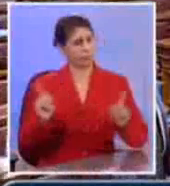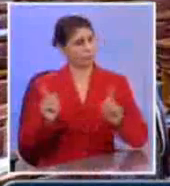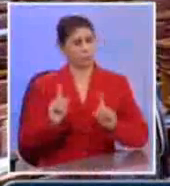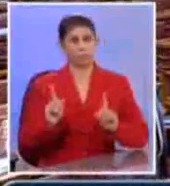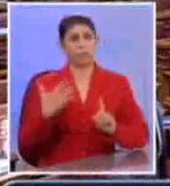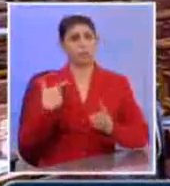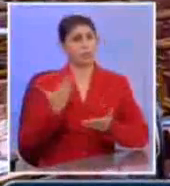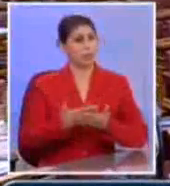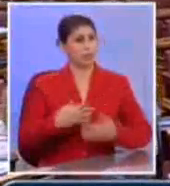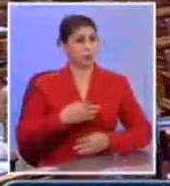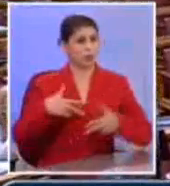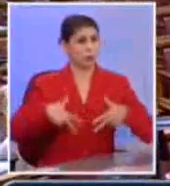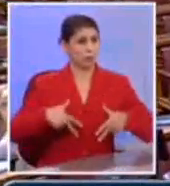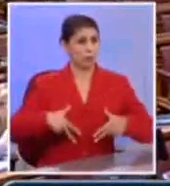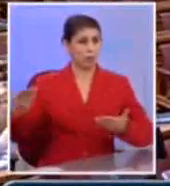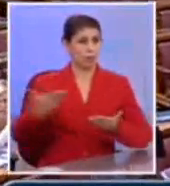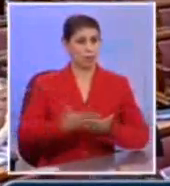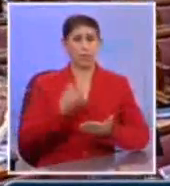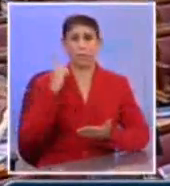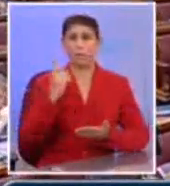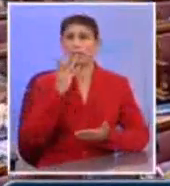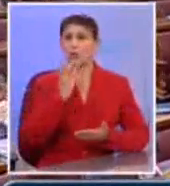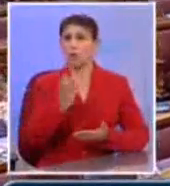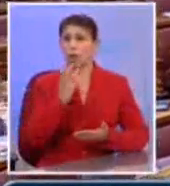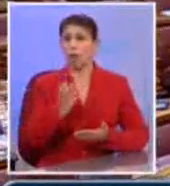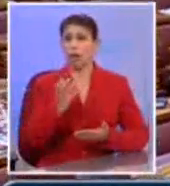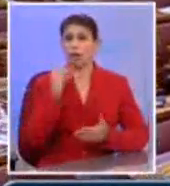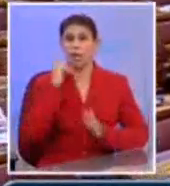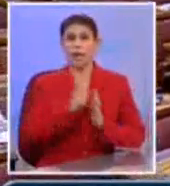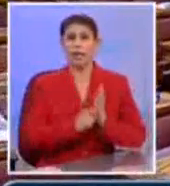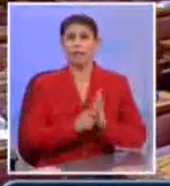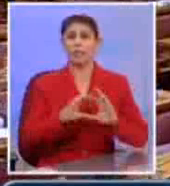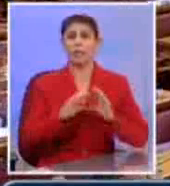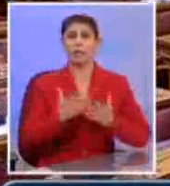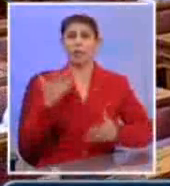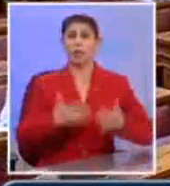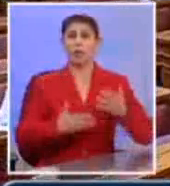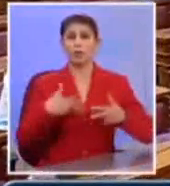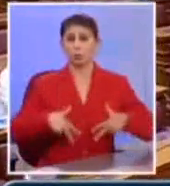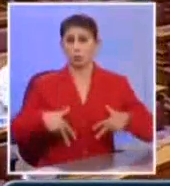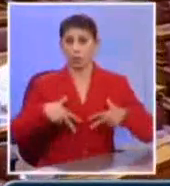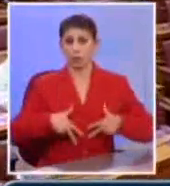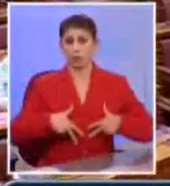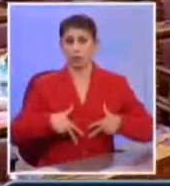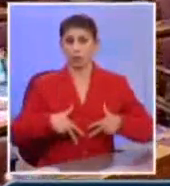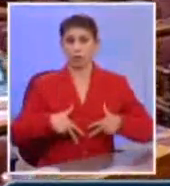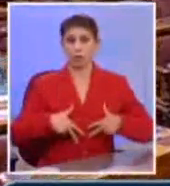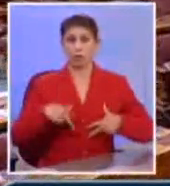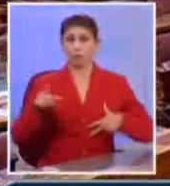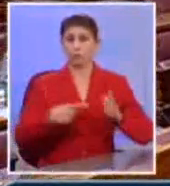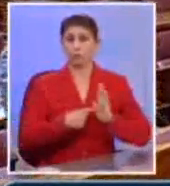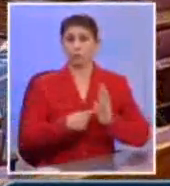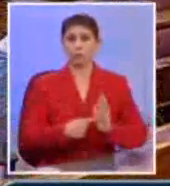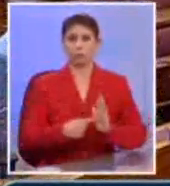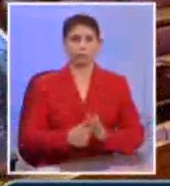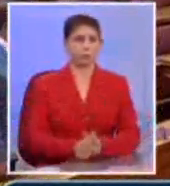Ζητήσαμε από τον Υπουργό να μας φέρει μια σοβαρή έκθεση του Γενικού Λογιστηρίου του Κράτους. Όπου να αποτυπώνονται. Είναι